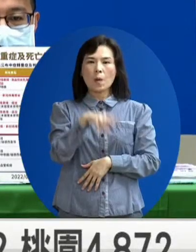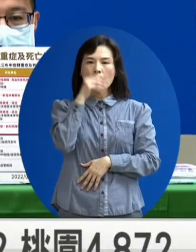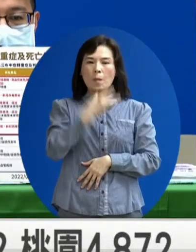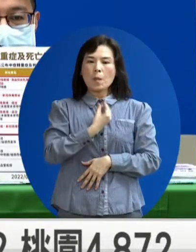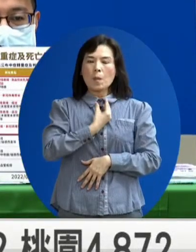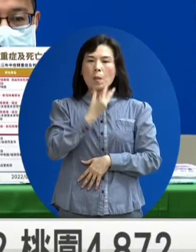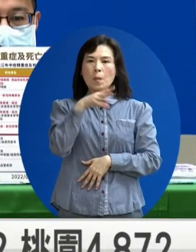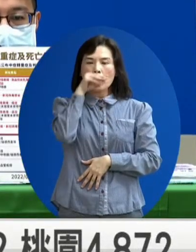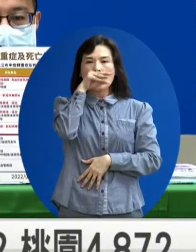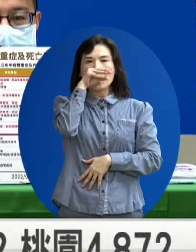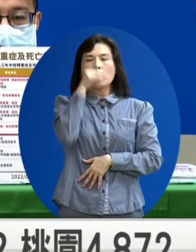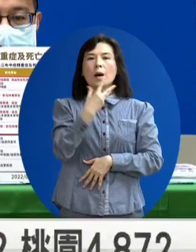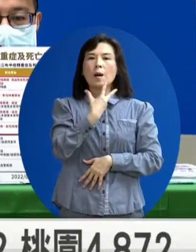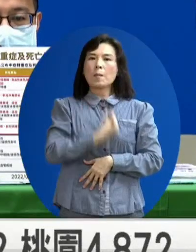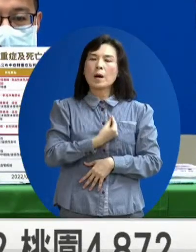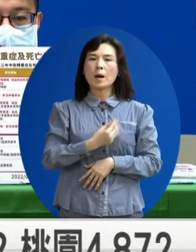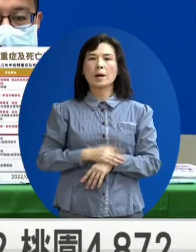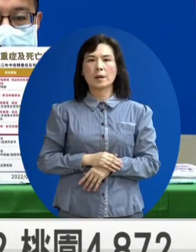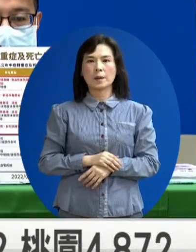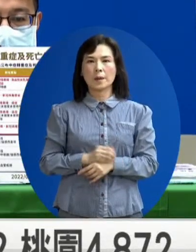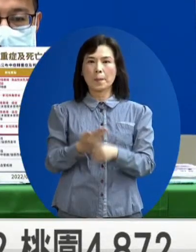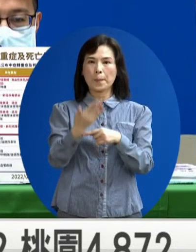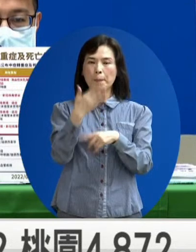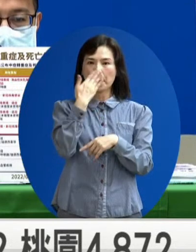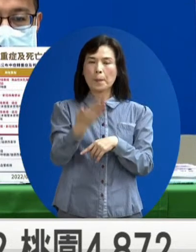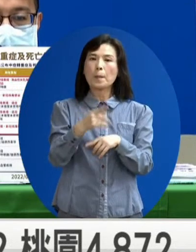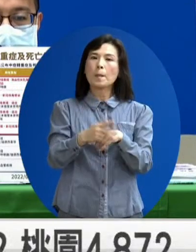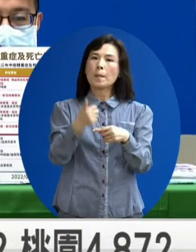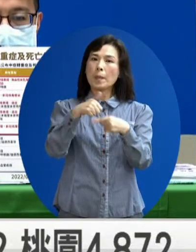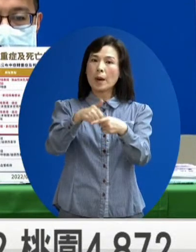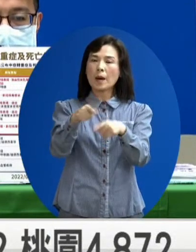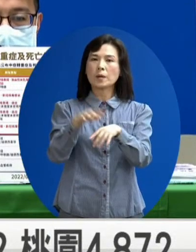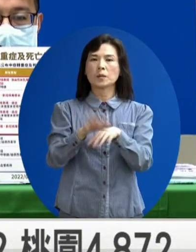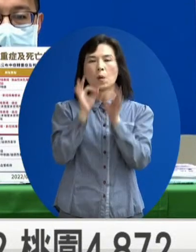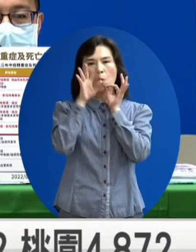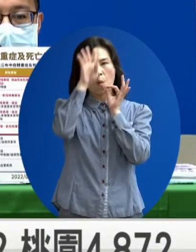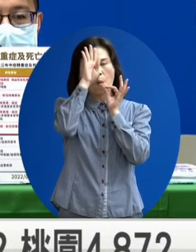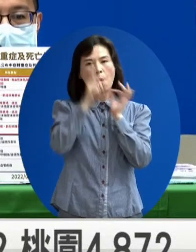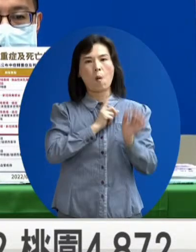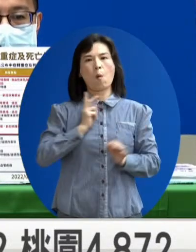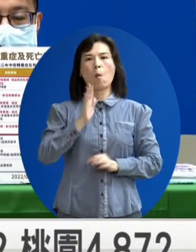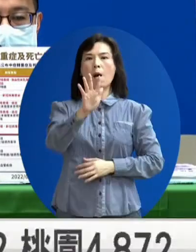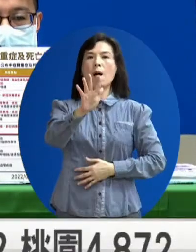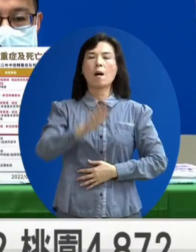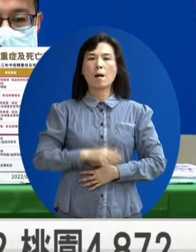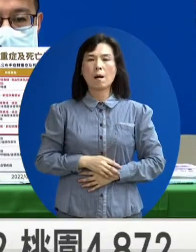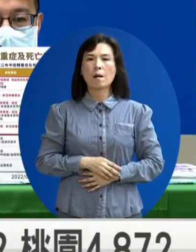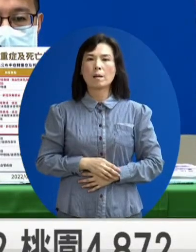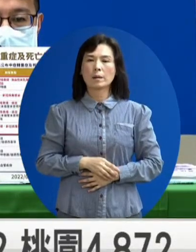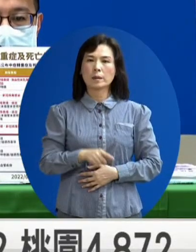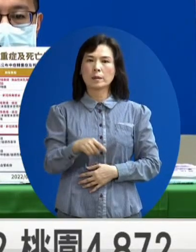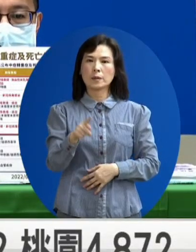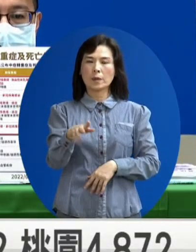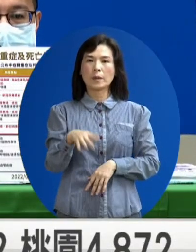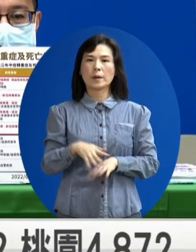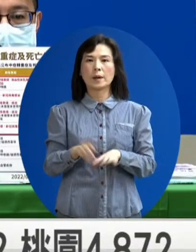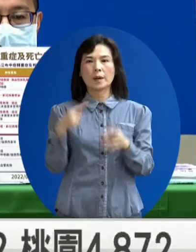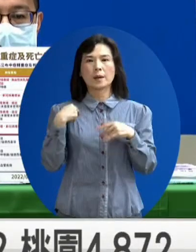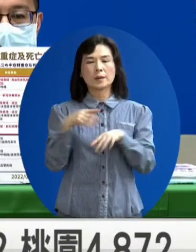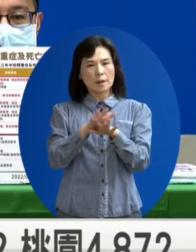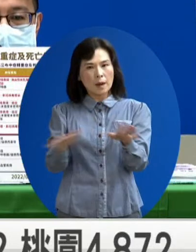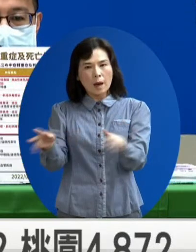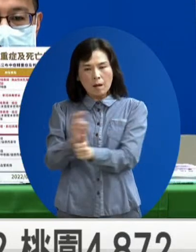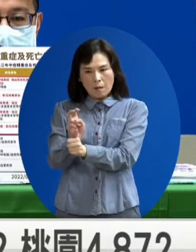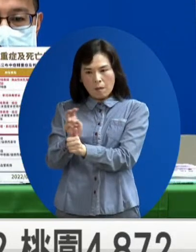衰竭或者是败血症等等的关系，那也合并有癌症的情形， 那都是以这个安宁照护或者